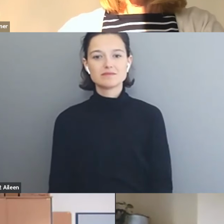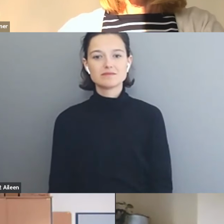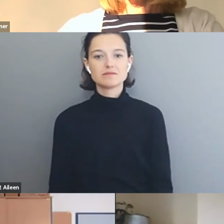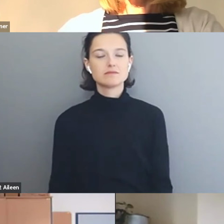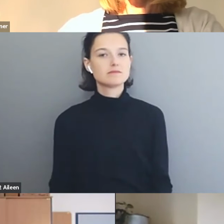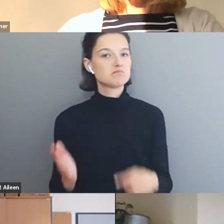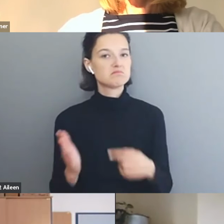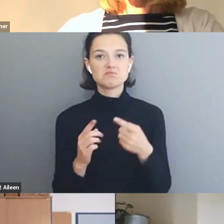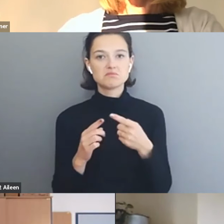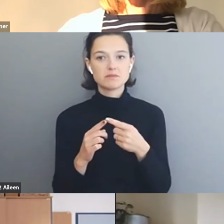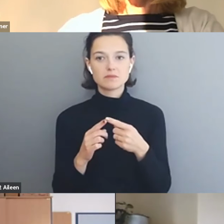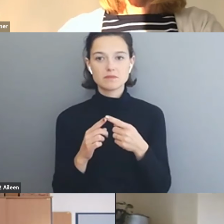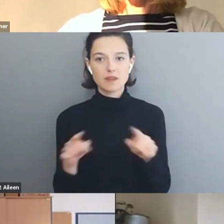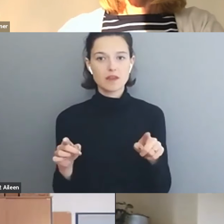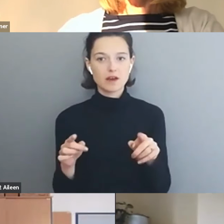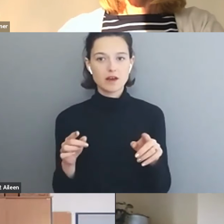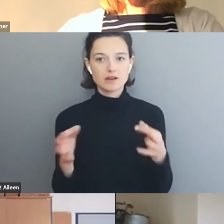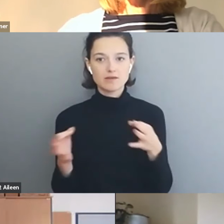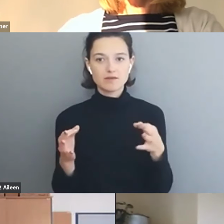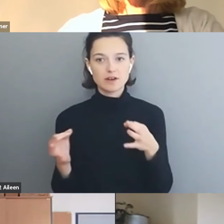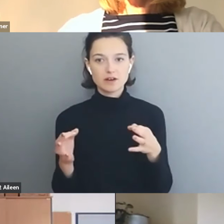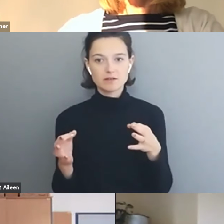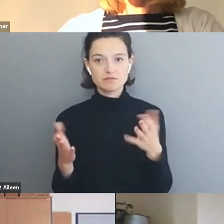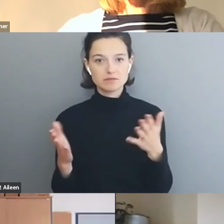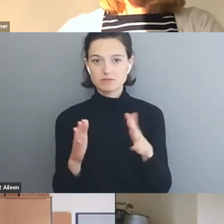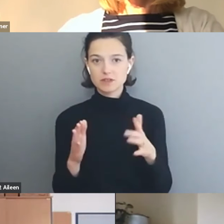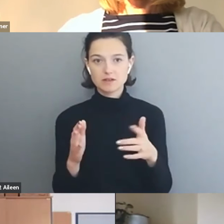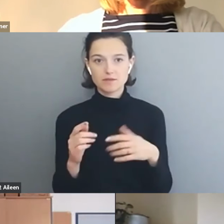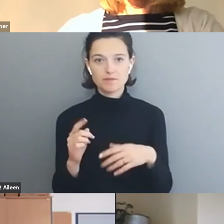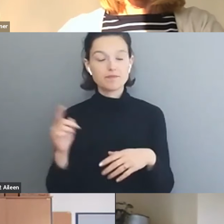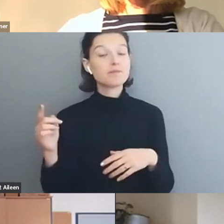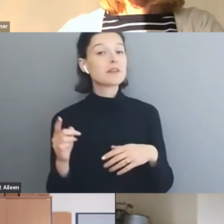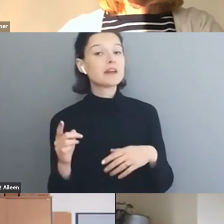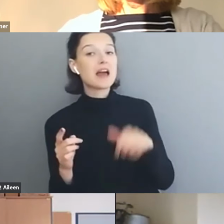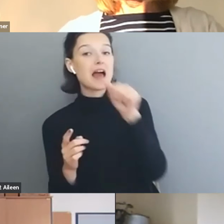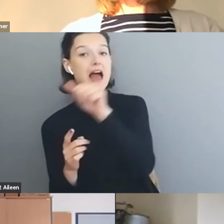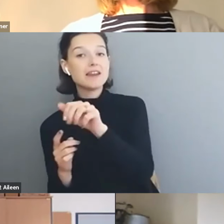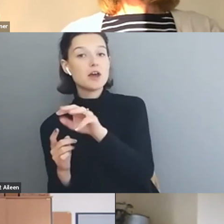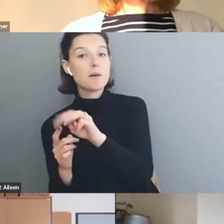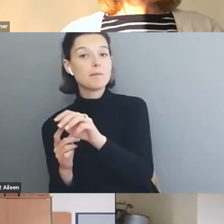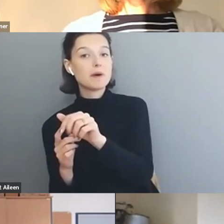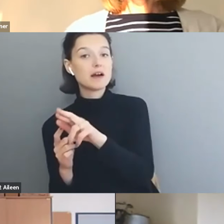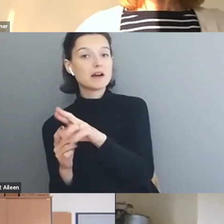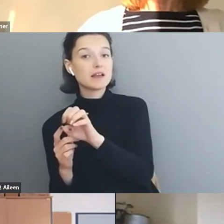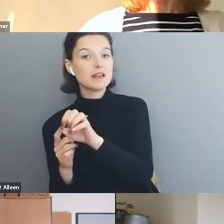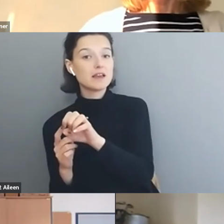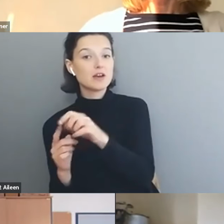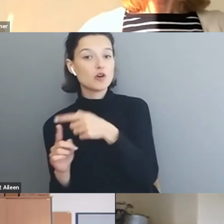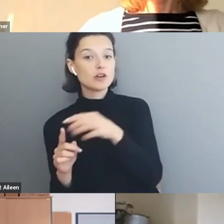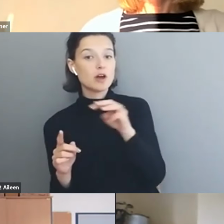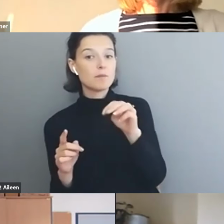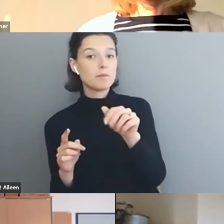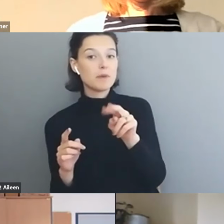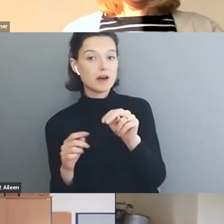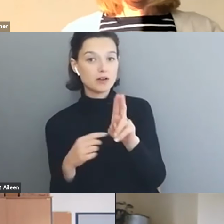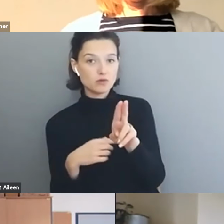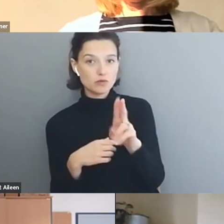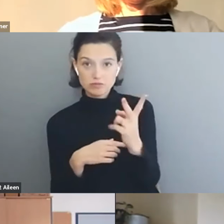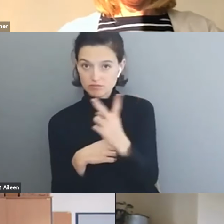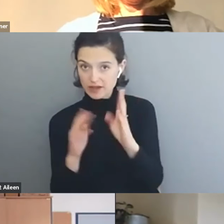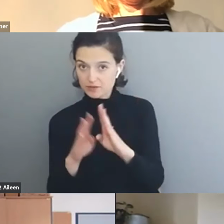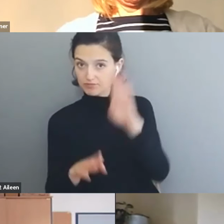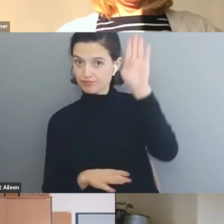mehr. Regine, ich glaube, Annemarie und Manu haben beide die Hände gehoben. Ich denke, Sie haben beide auch eine Antwort drauf.